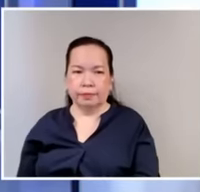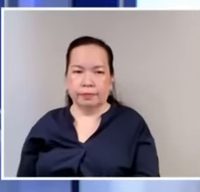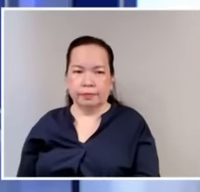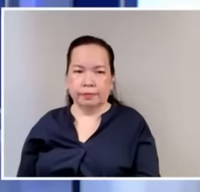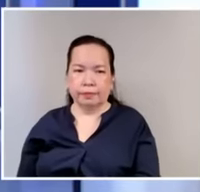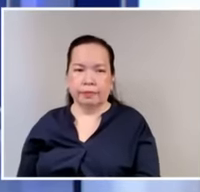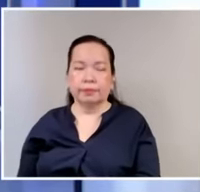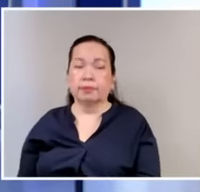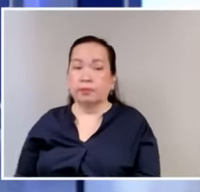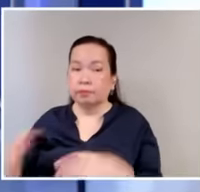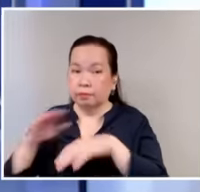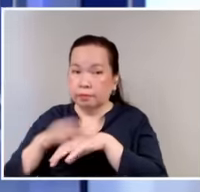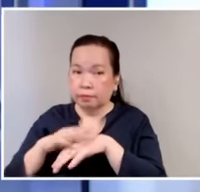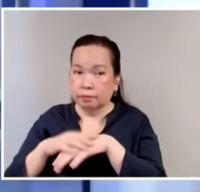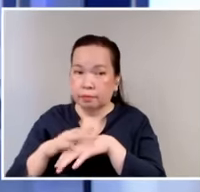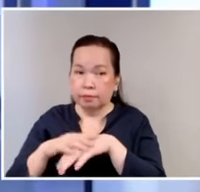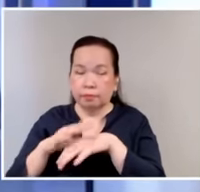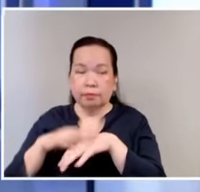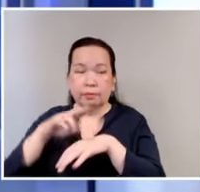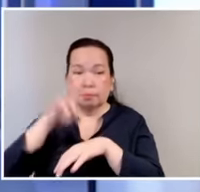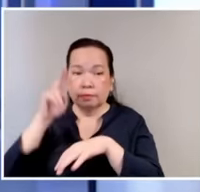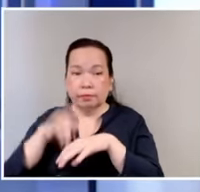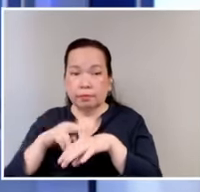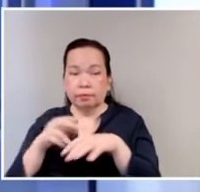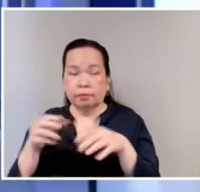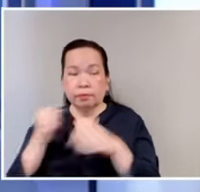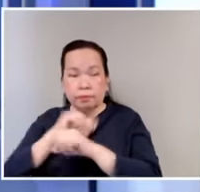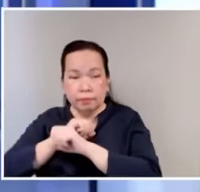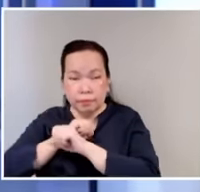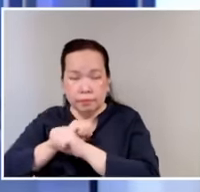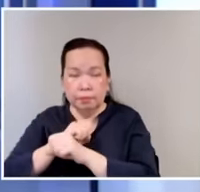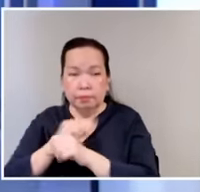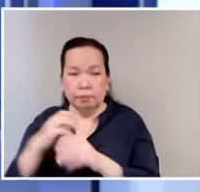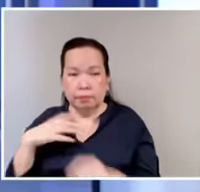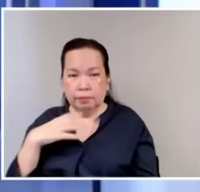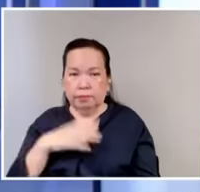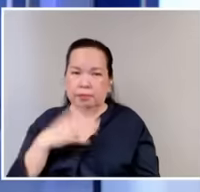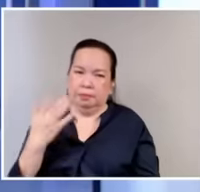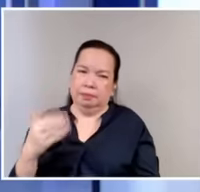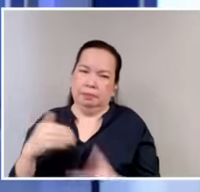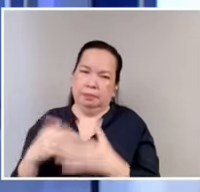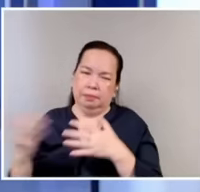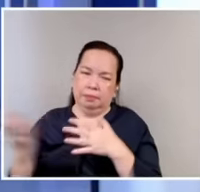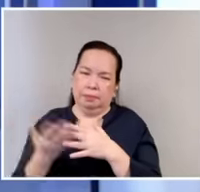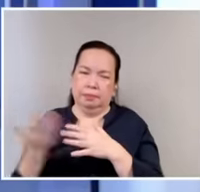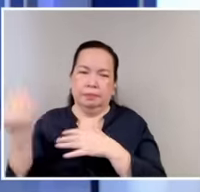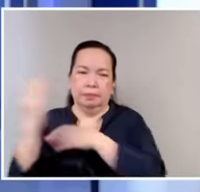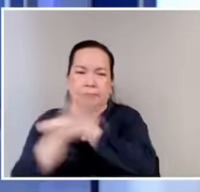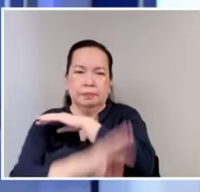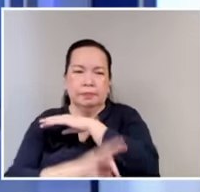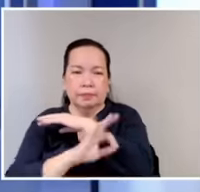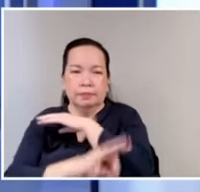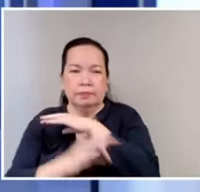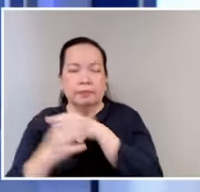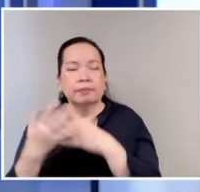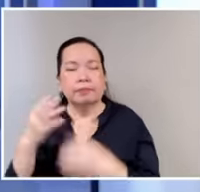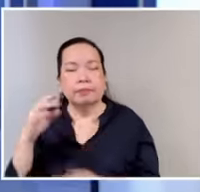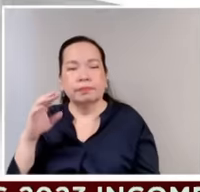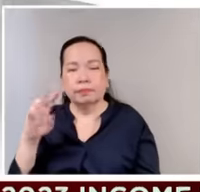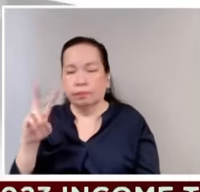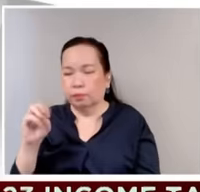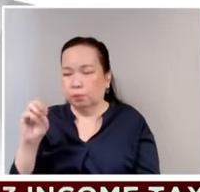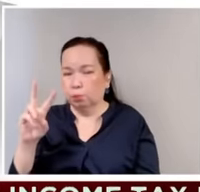Nagbabala ang National Security Council laban sa posibleng panghihimasok ng ilang dayuhan sa halalan 2025. Ayon kay